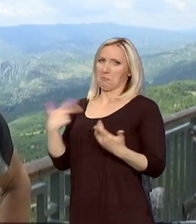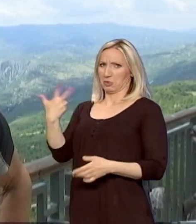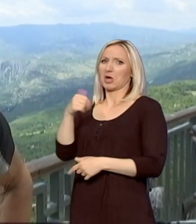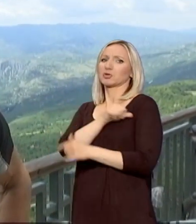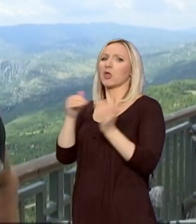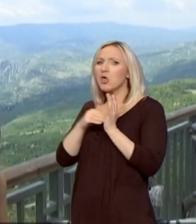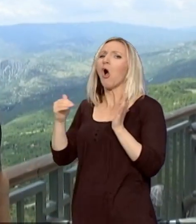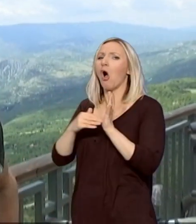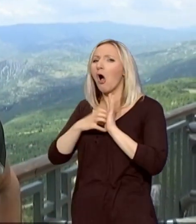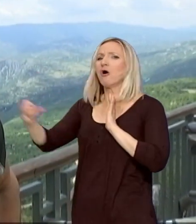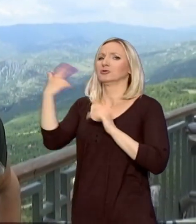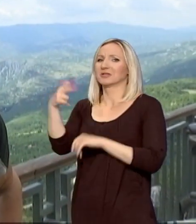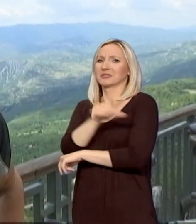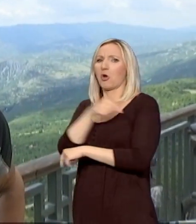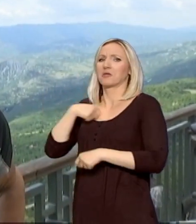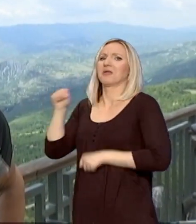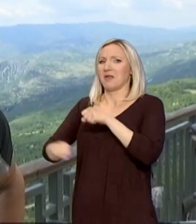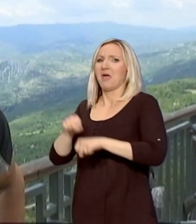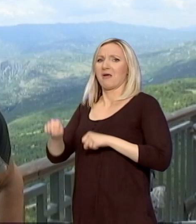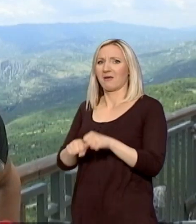godina. Barem 30 godina.